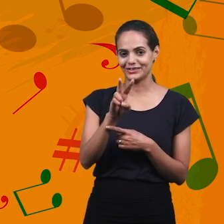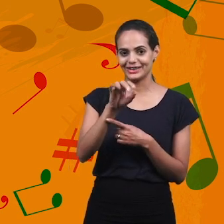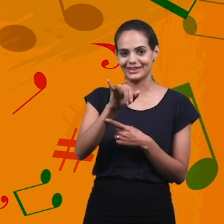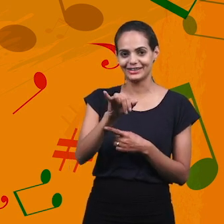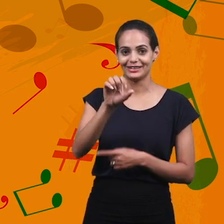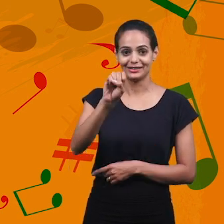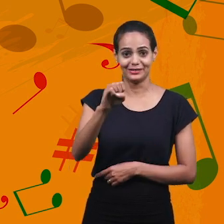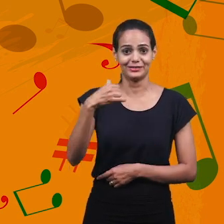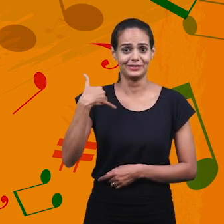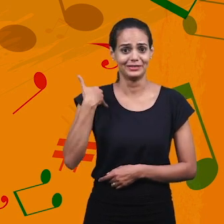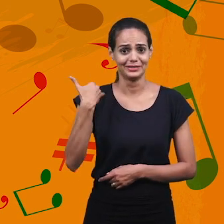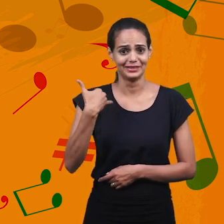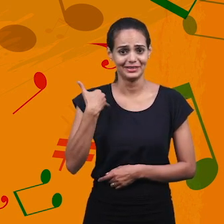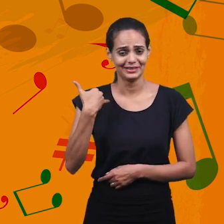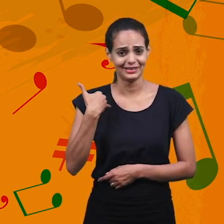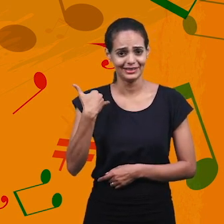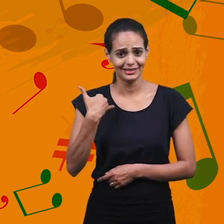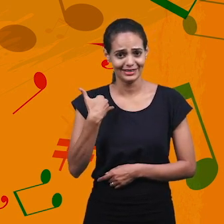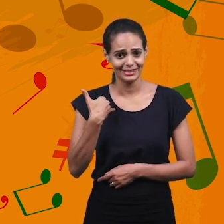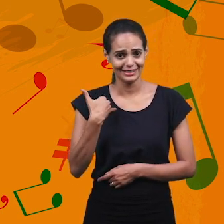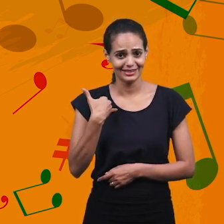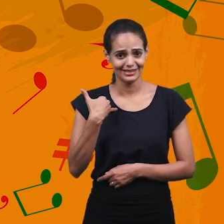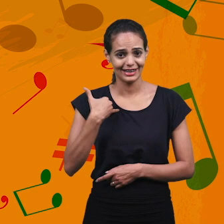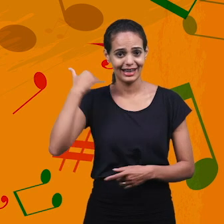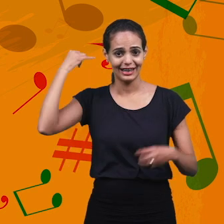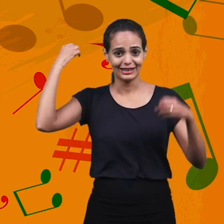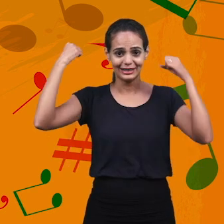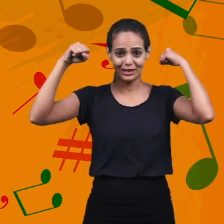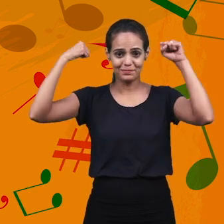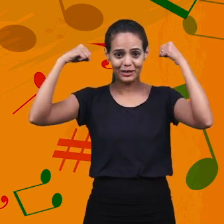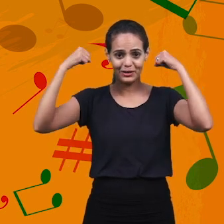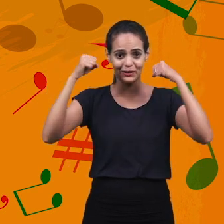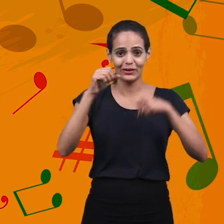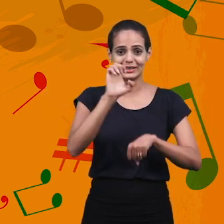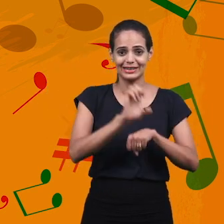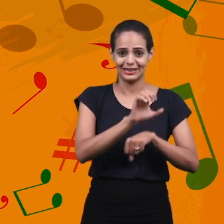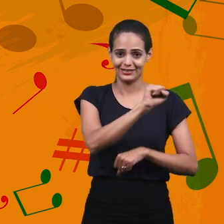David Luiz, há 8 anos, do Chapecó, Santa Catarina.